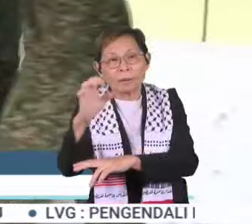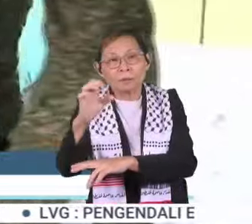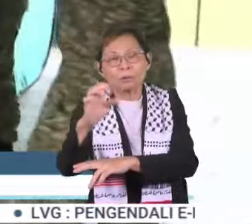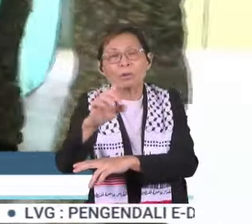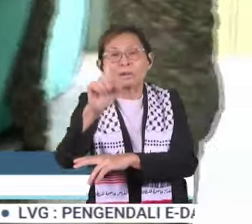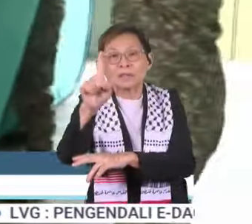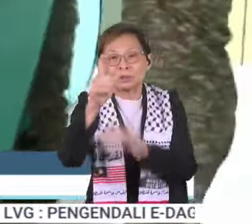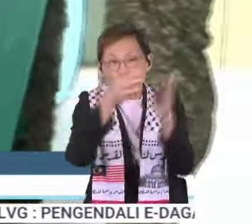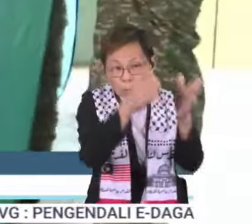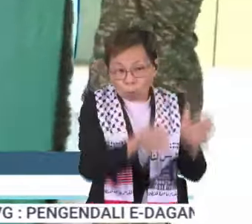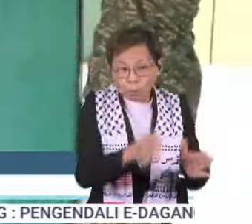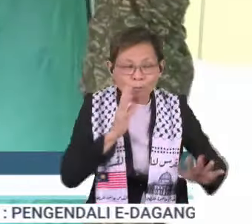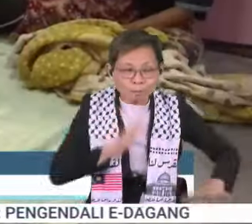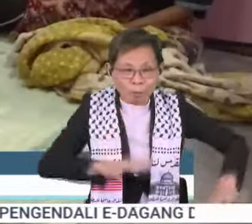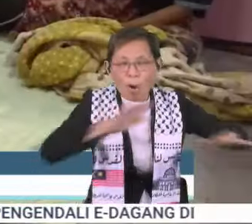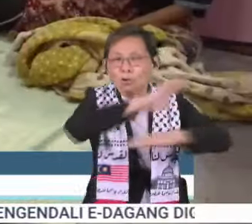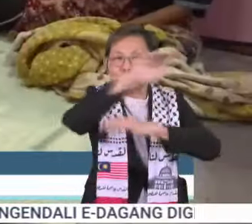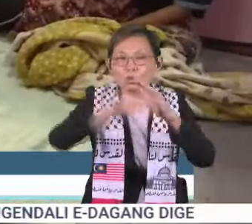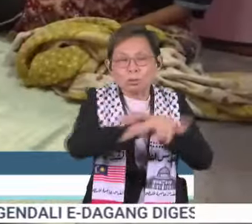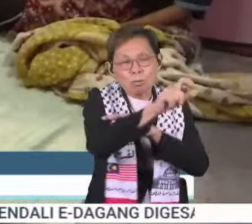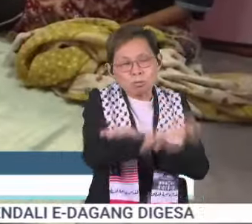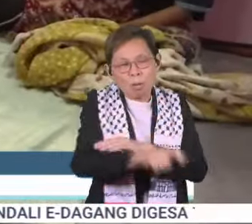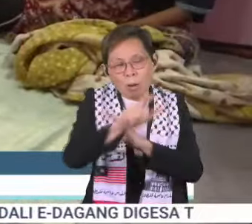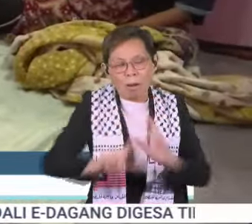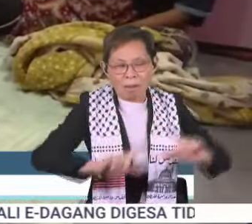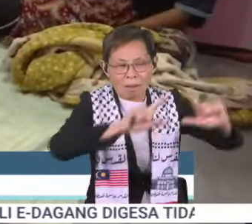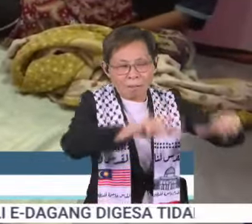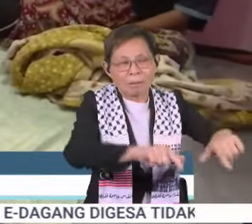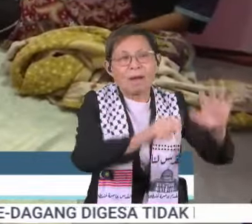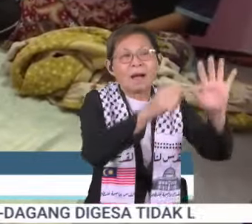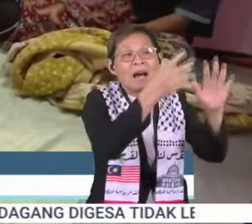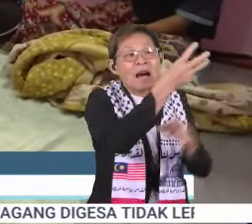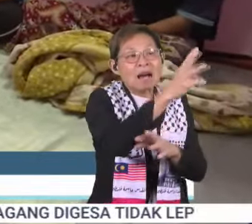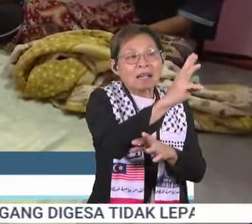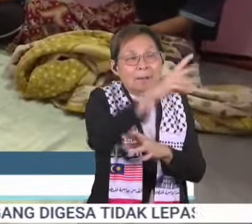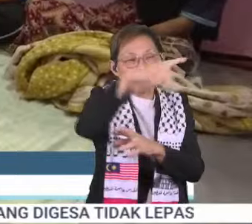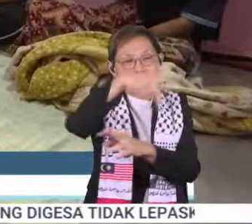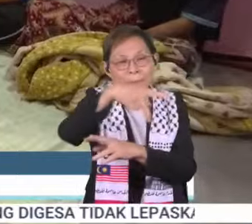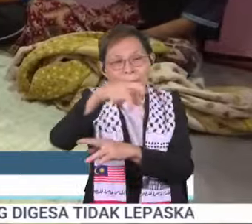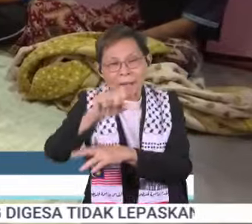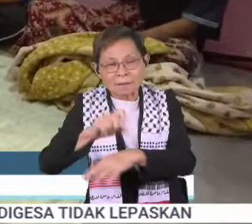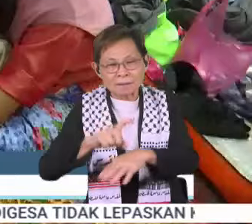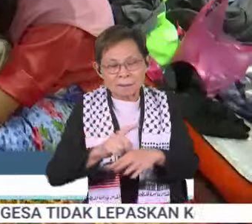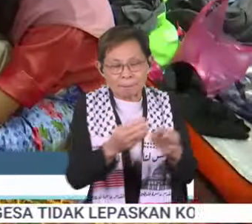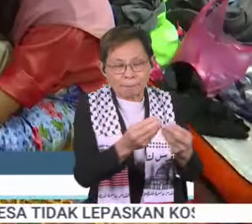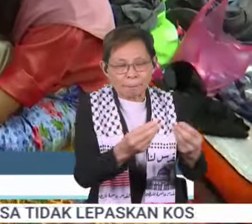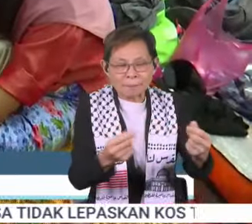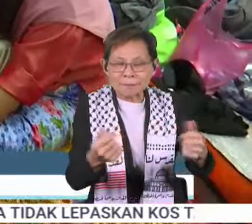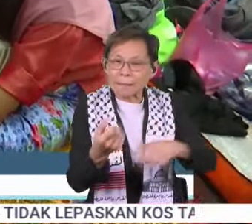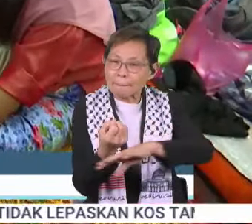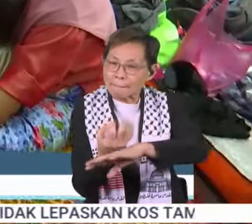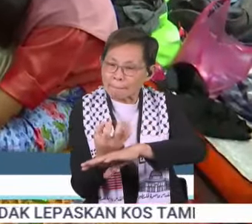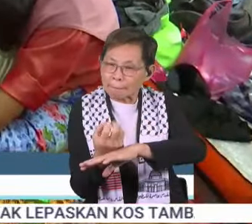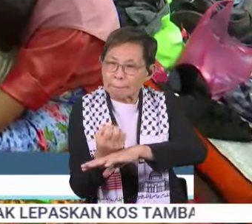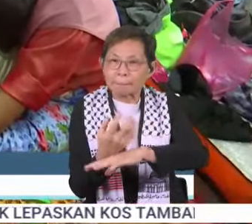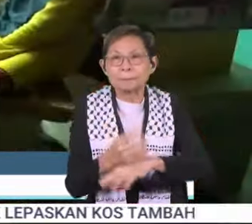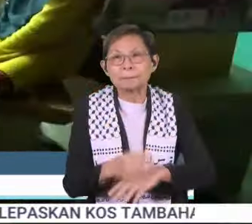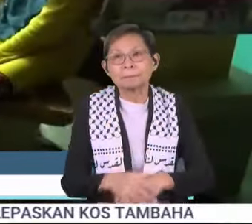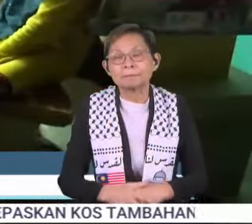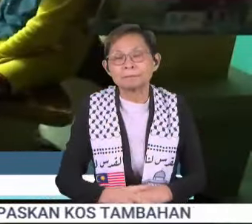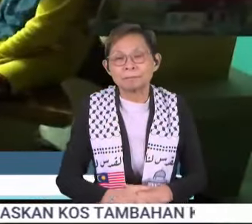5401 orang semua penduduk terlibat ditempatkan di 16 PPS di Pasir Mas